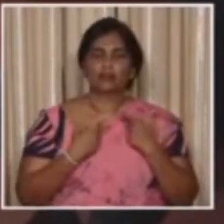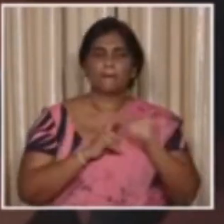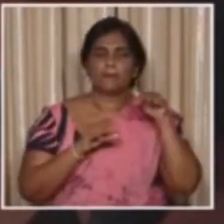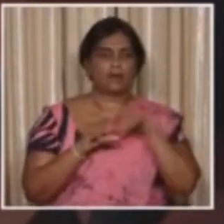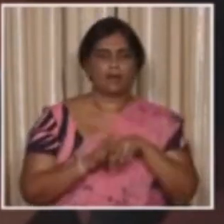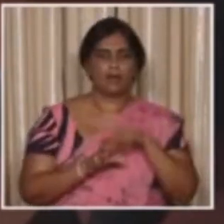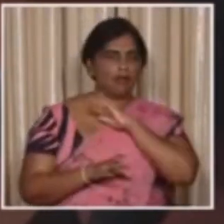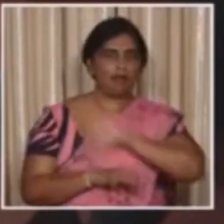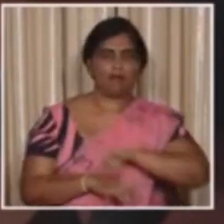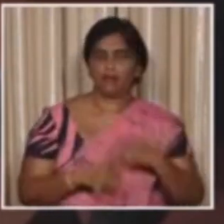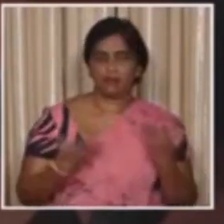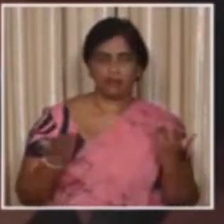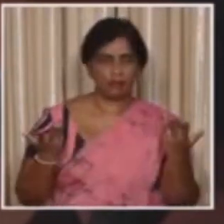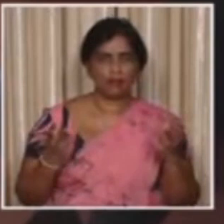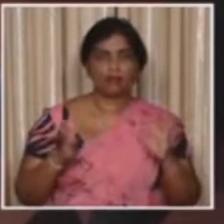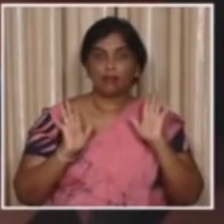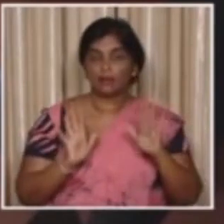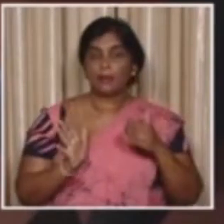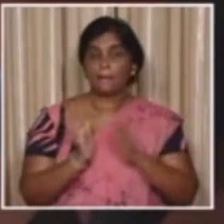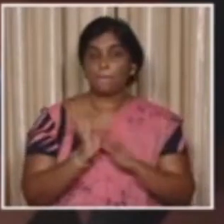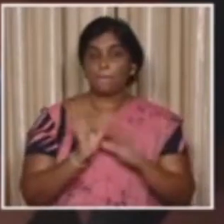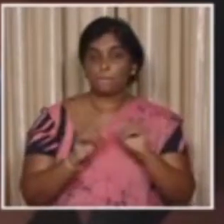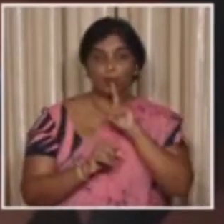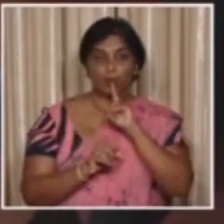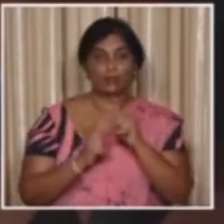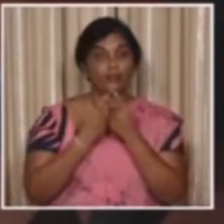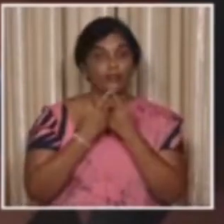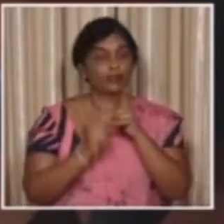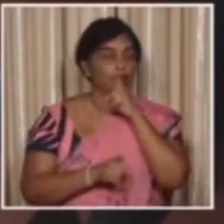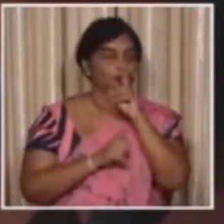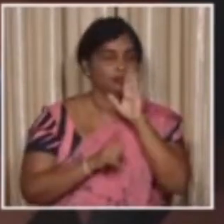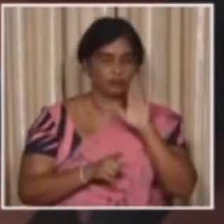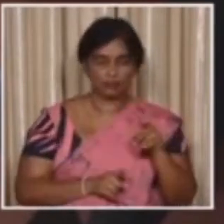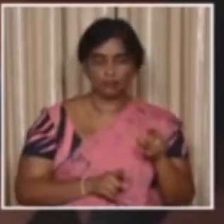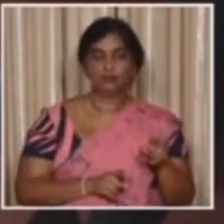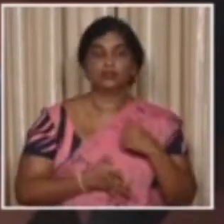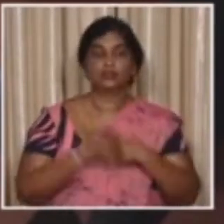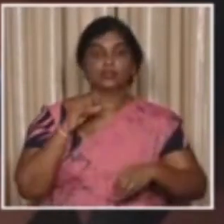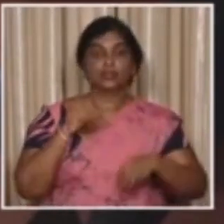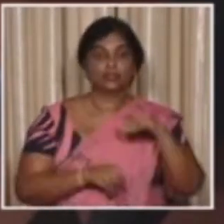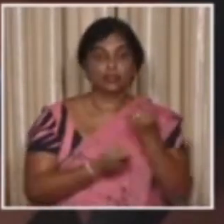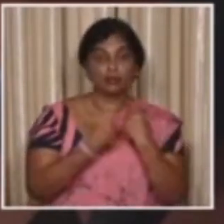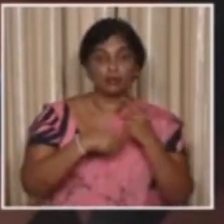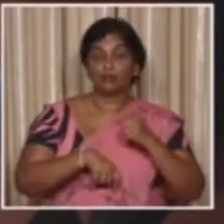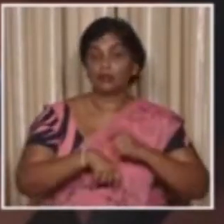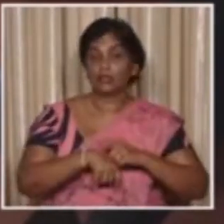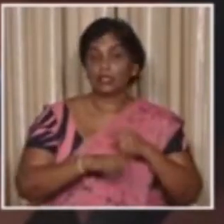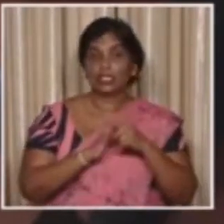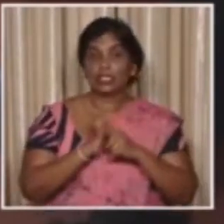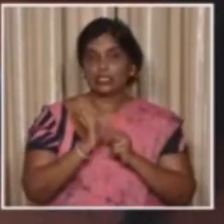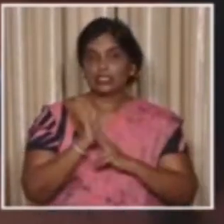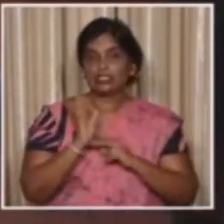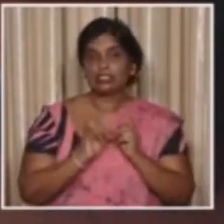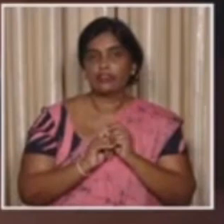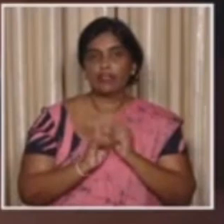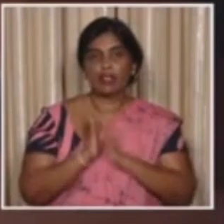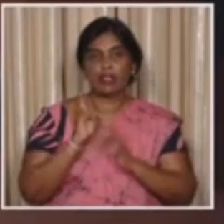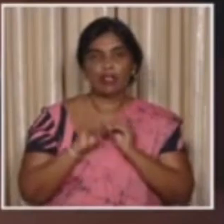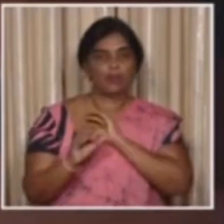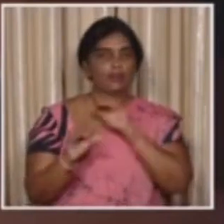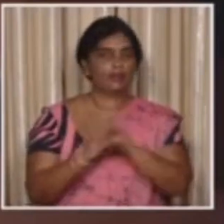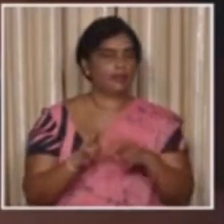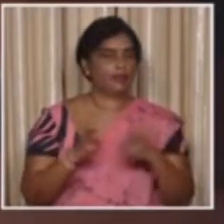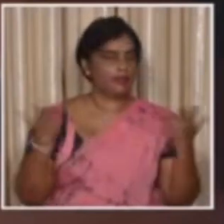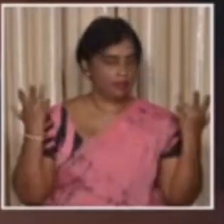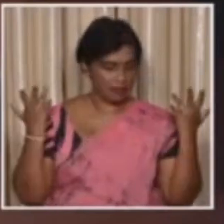ini, ini sah dem madya warta karena vivida yang kian usaha karena, me candi vimasana wasta wedi janata vimukti peremuna menteri orang hiti naik